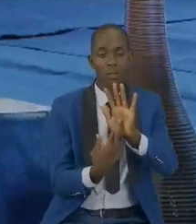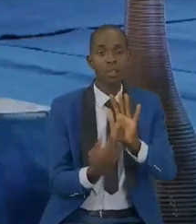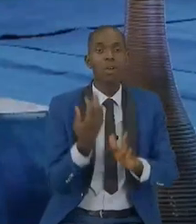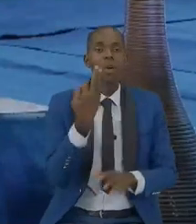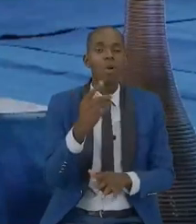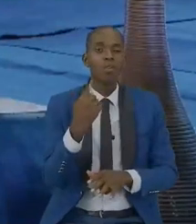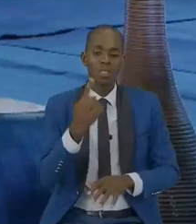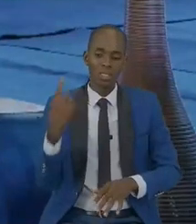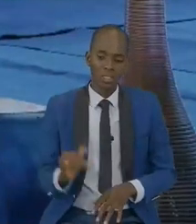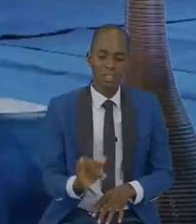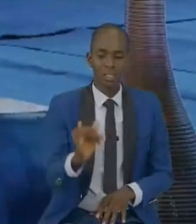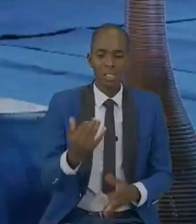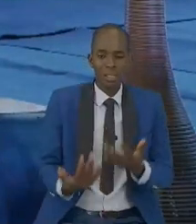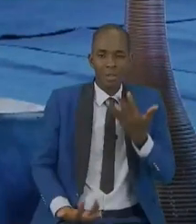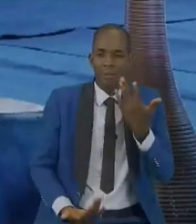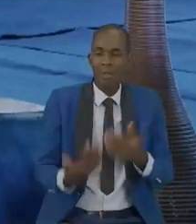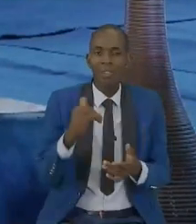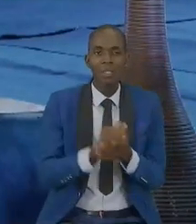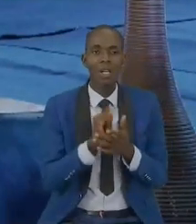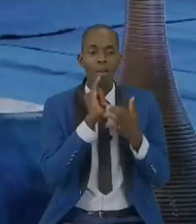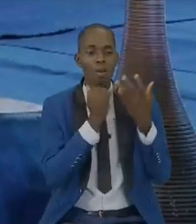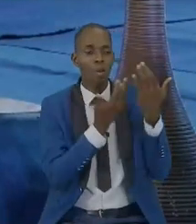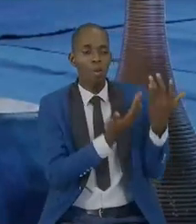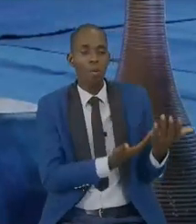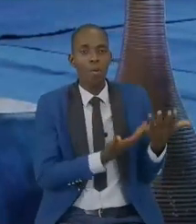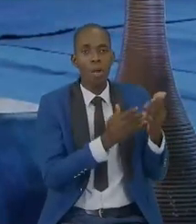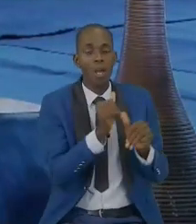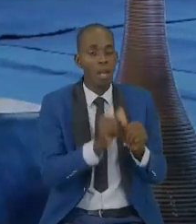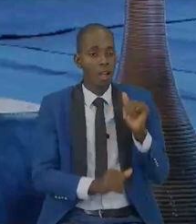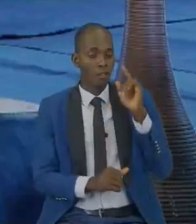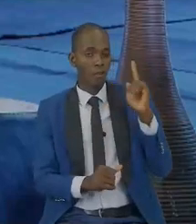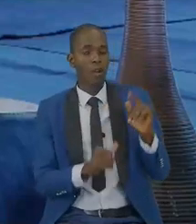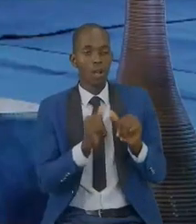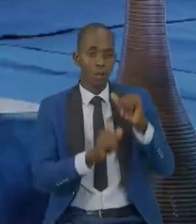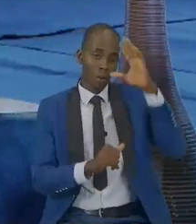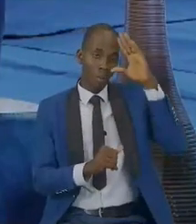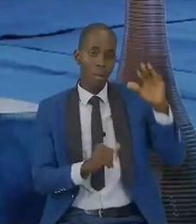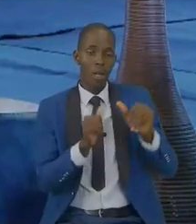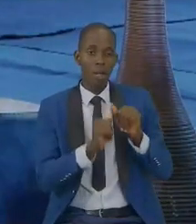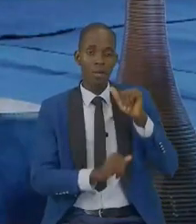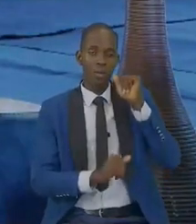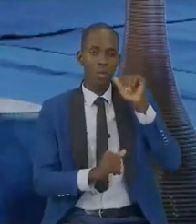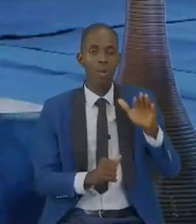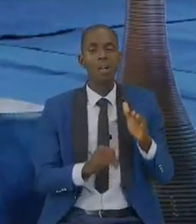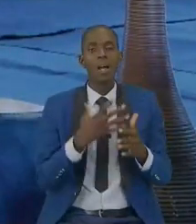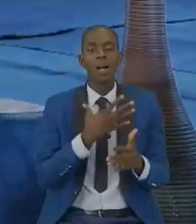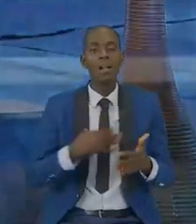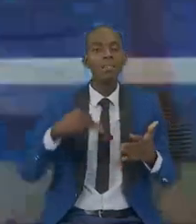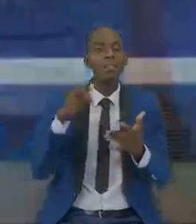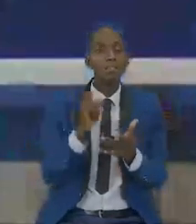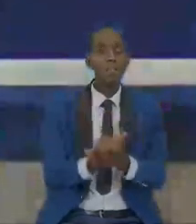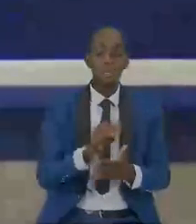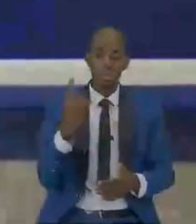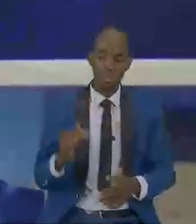une représentation terrestre de la fournaise éternelle attendant tout homme, toute